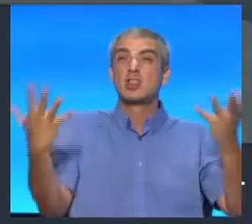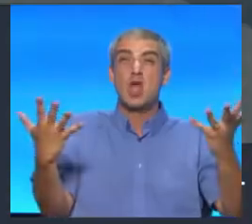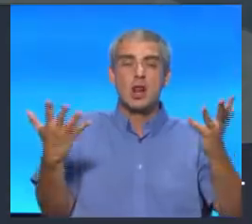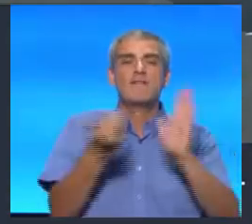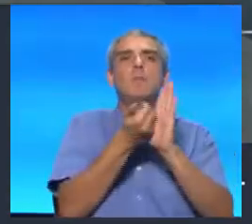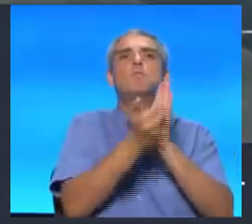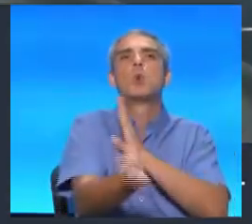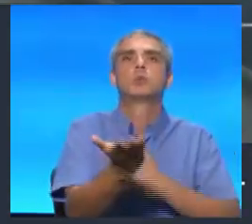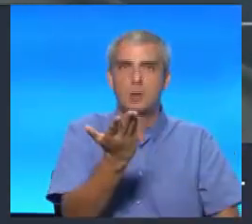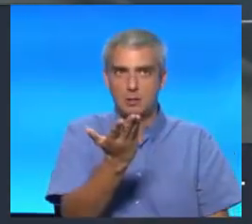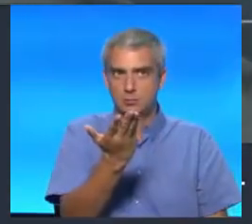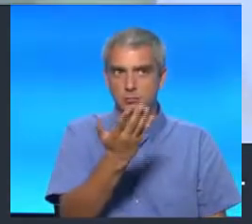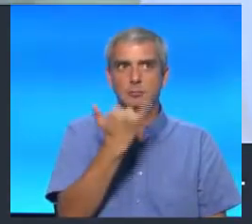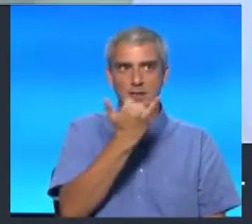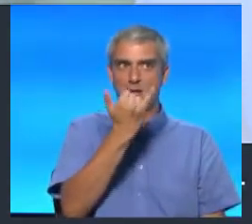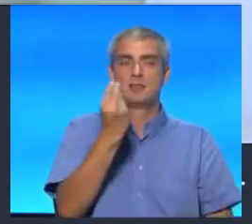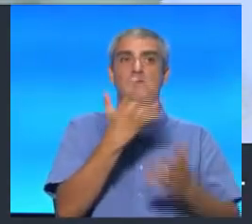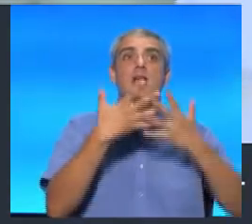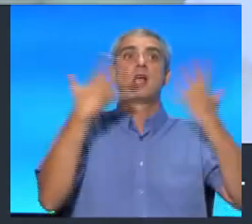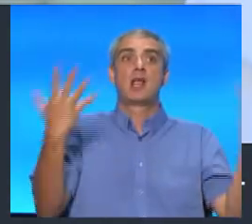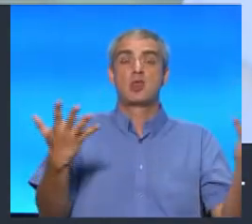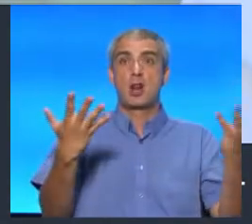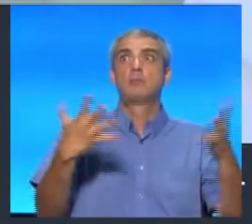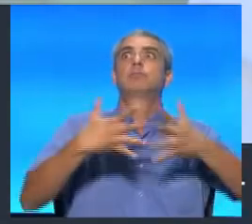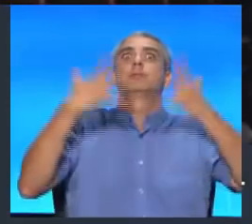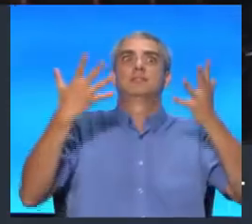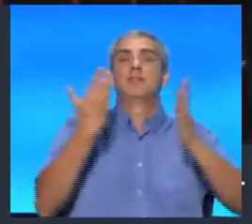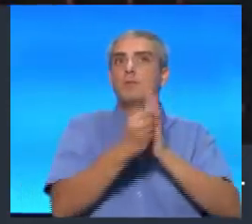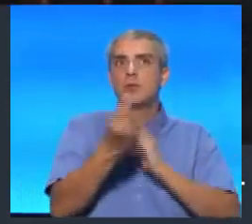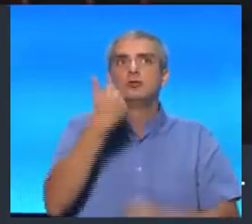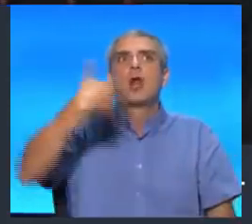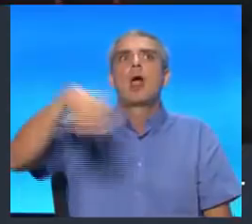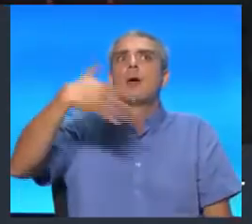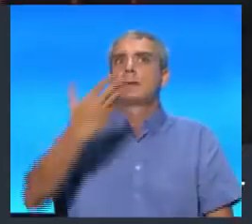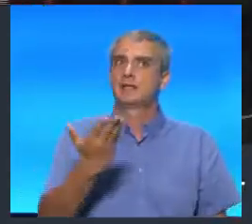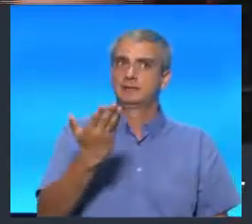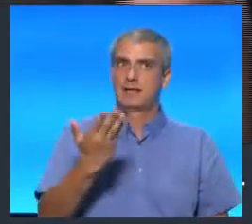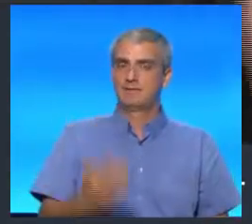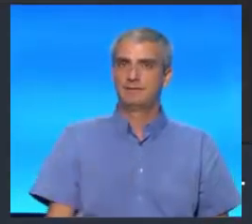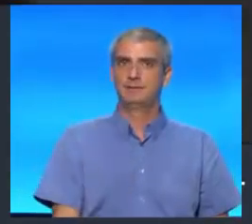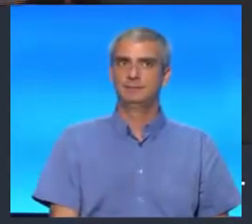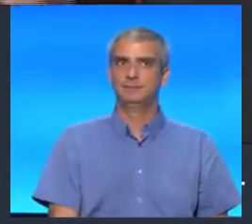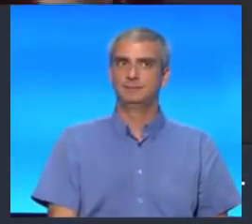ומיותר. ובדרך כלל גם דבר גדול, מסיבי ומיותר שעלה הרבה כסף.